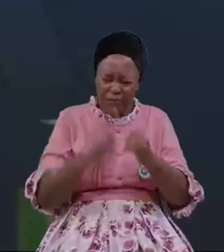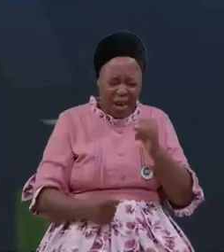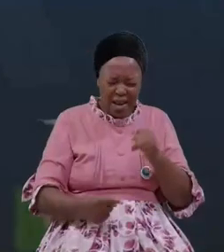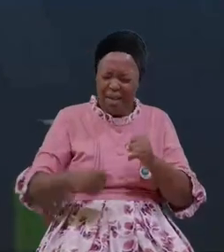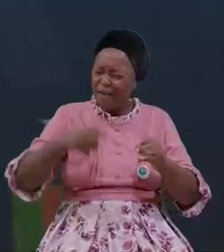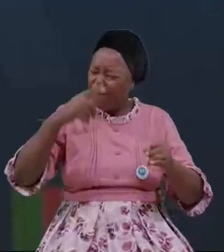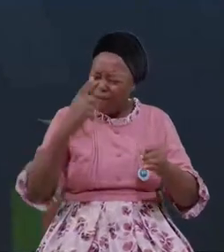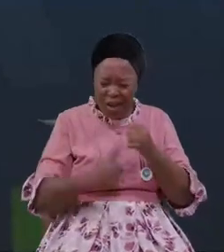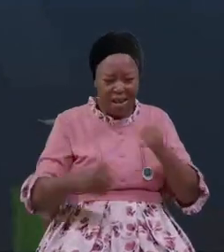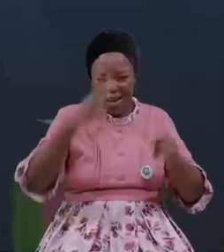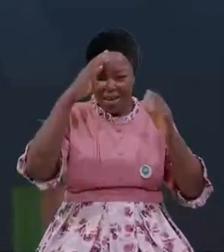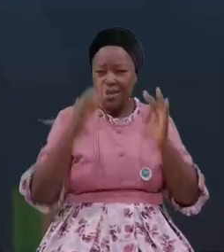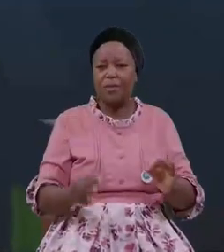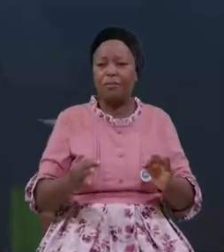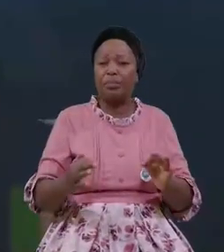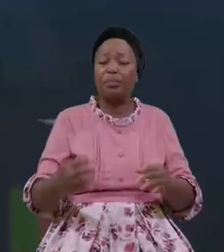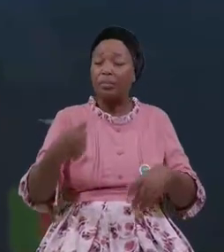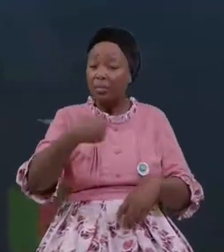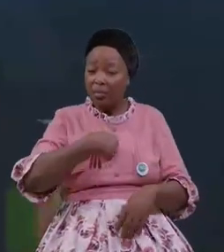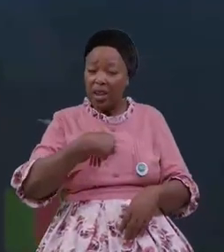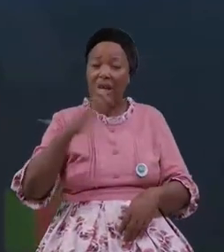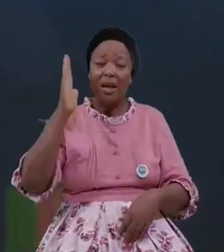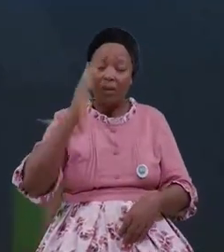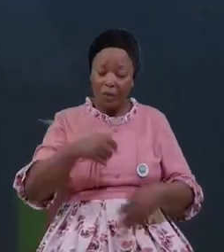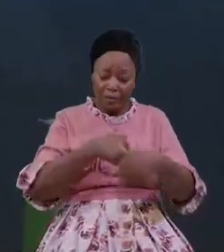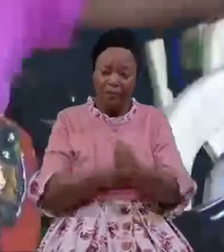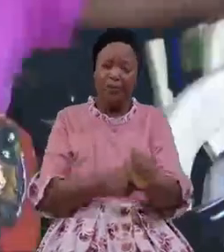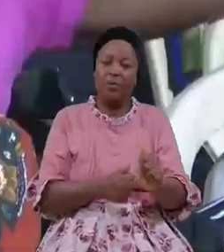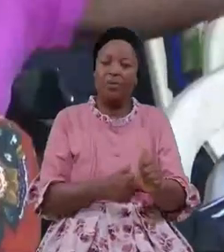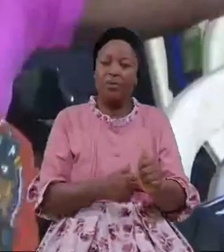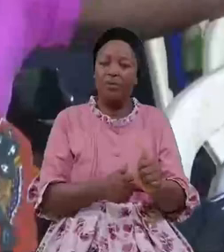dernière décision que je vais